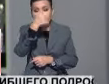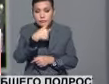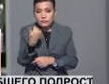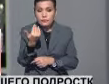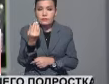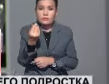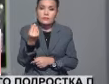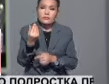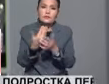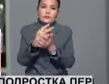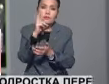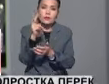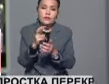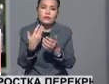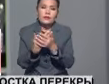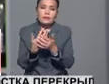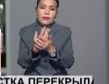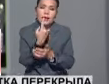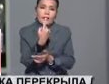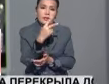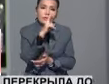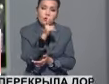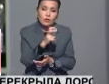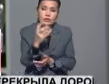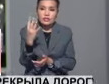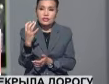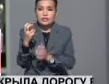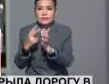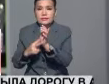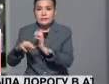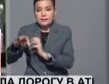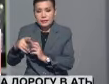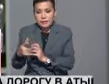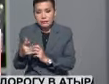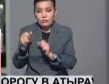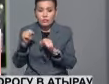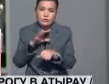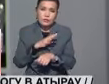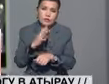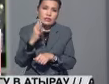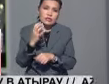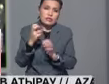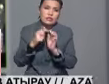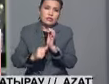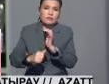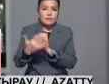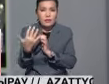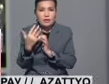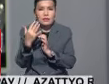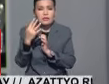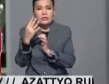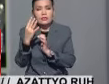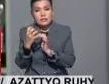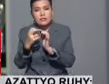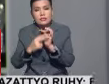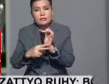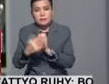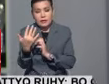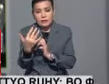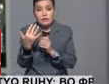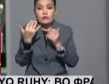в среднем рассчитан 1 доллар 470 тенге. Ну, может быть, 465, 475. И